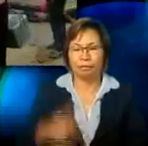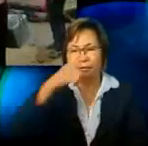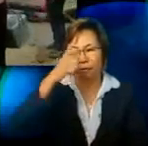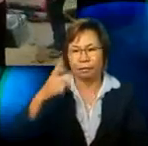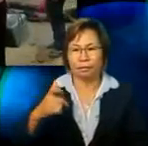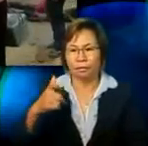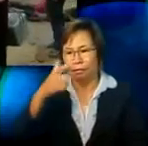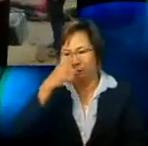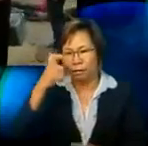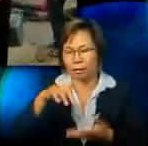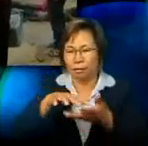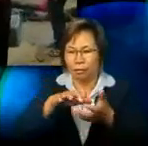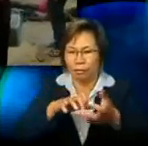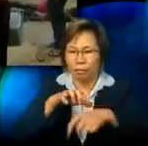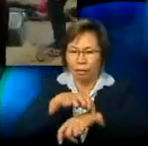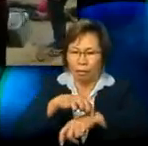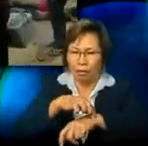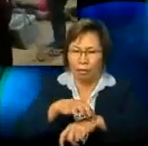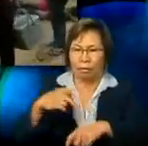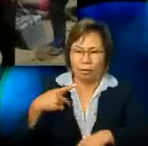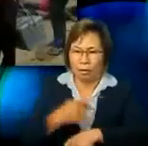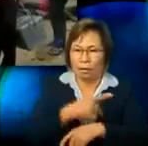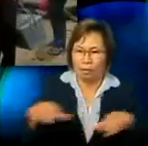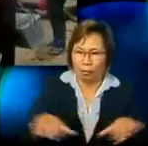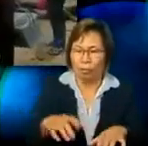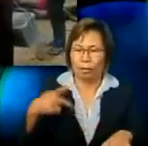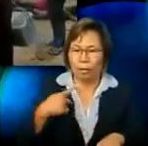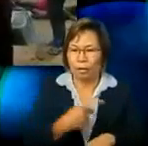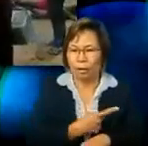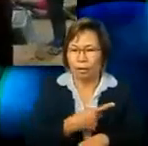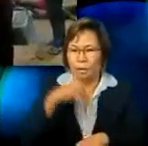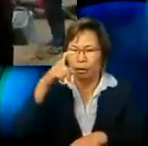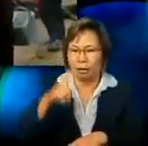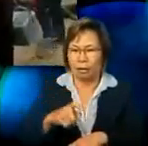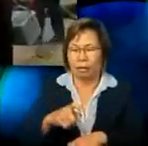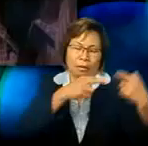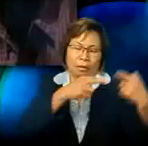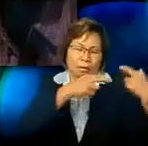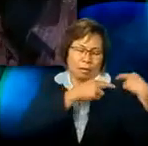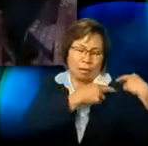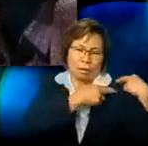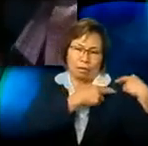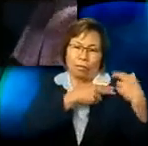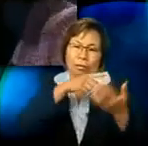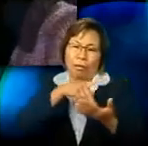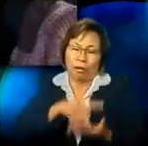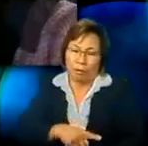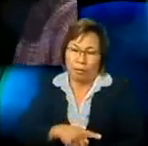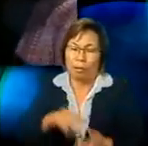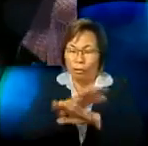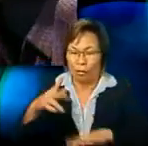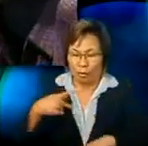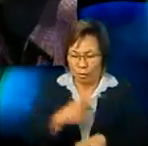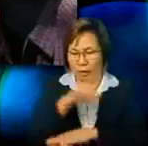Oh, sebab kita jadinya bencana alam ya, ayah. Kita yang buat, kita lah yang kena tanggung akibatnya. Bukan kita